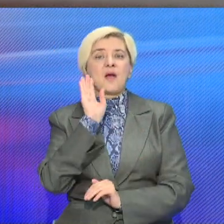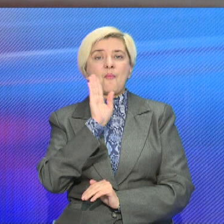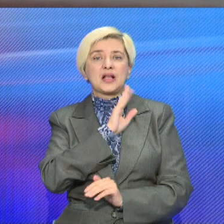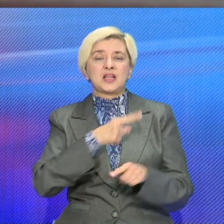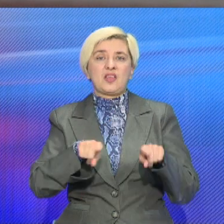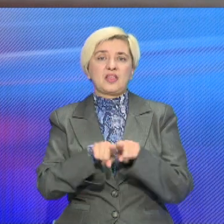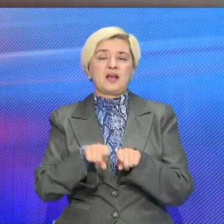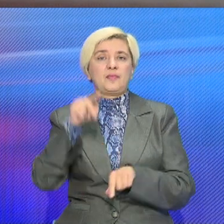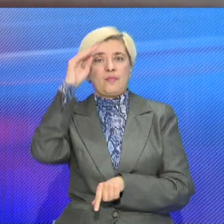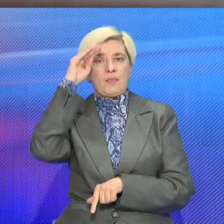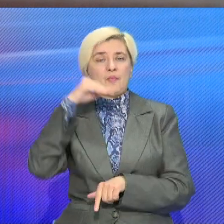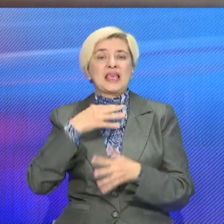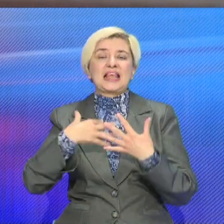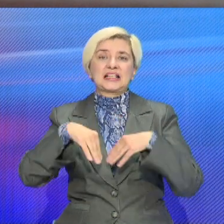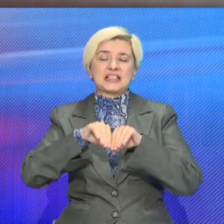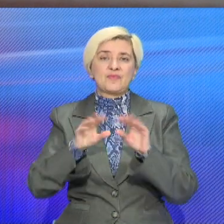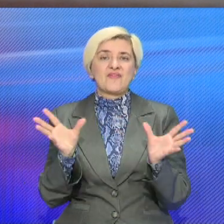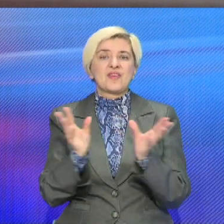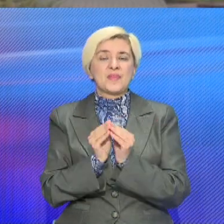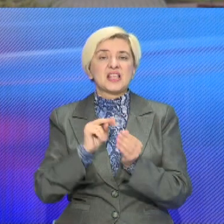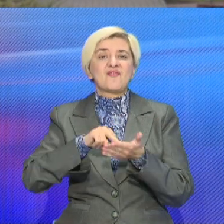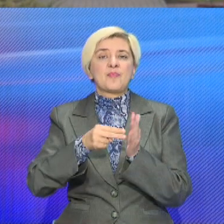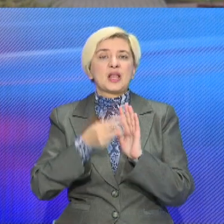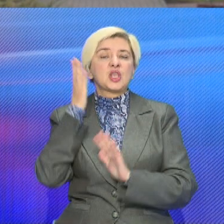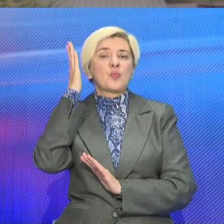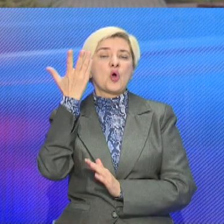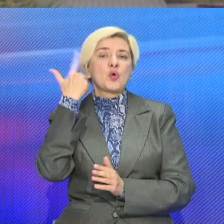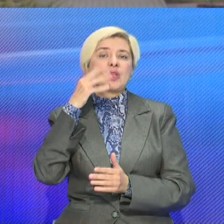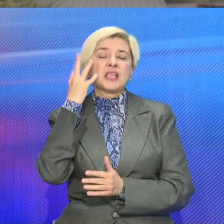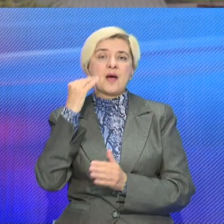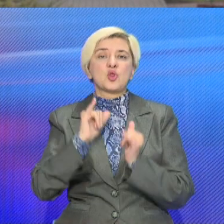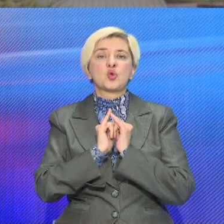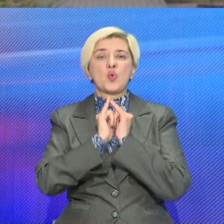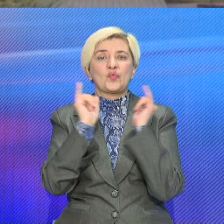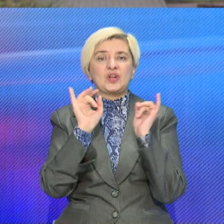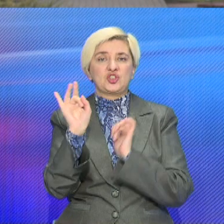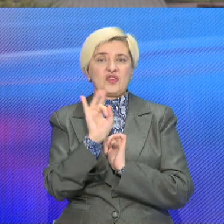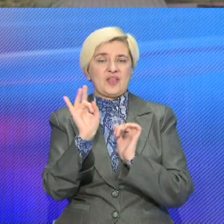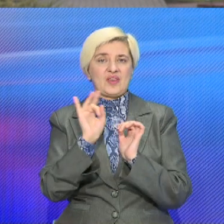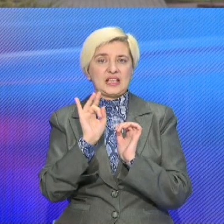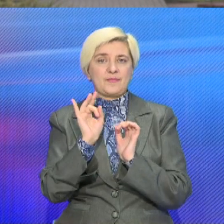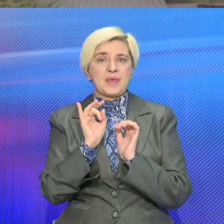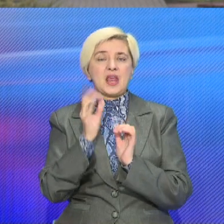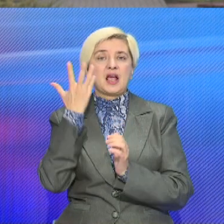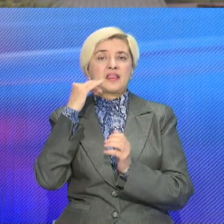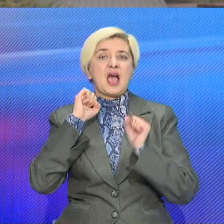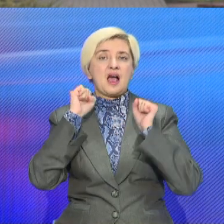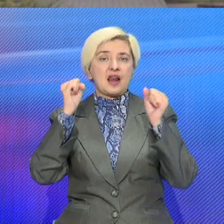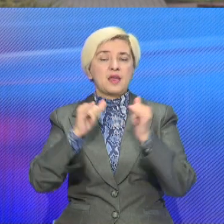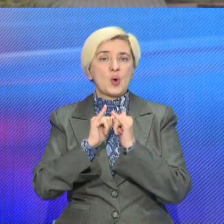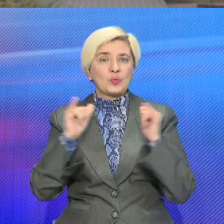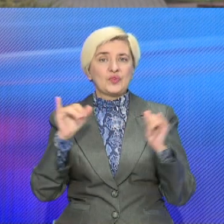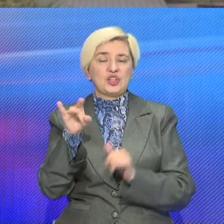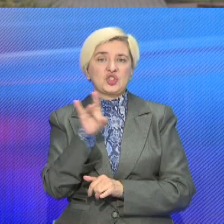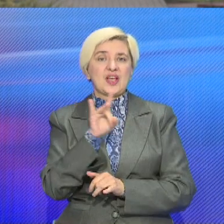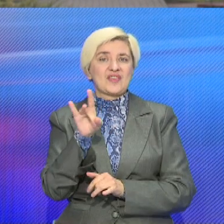отца, так и семьи вместе. В планируемом будущем, когда яблони увеличатся в размере, когда сама аллея увеличится в